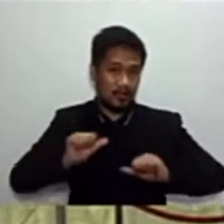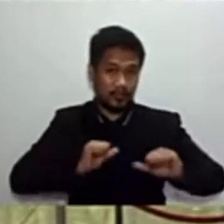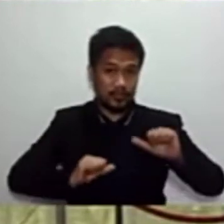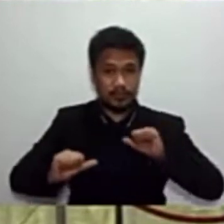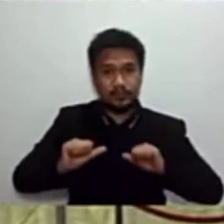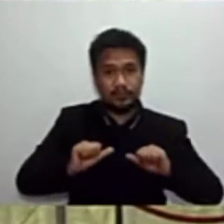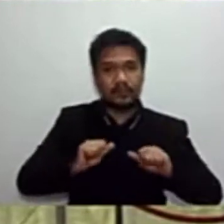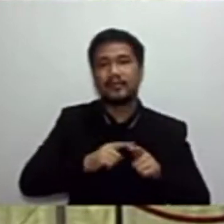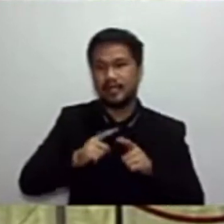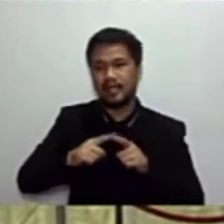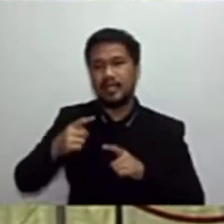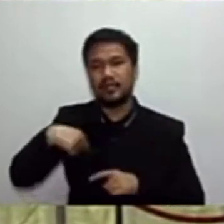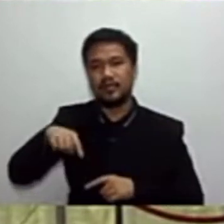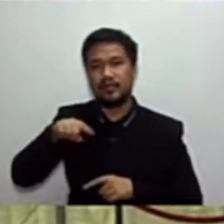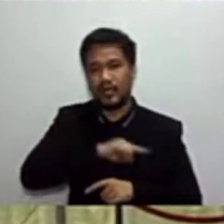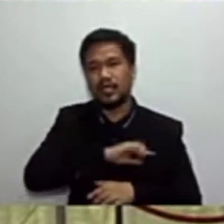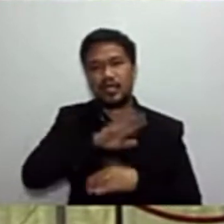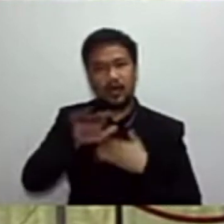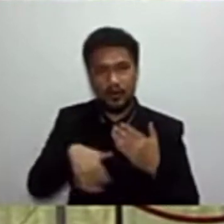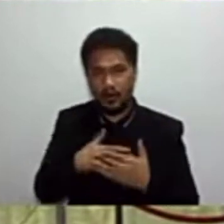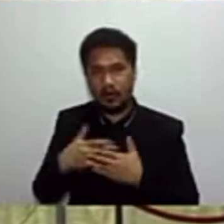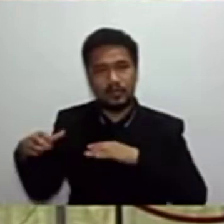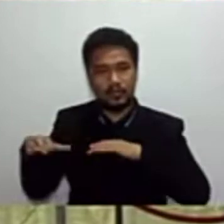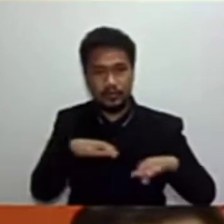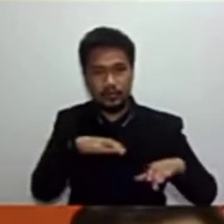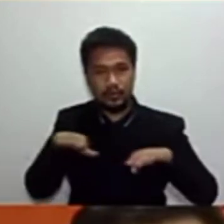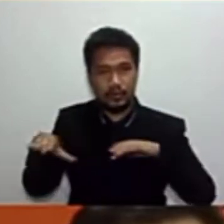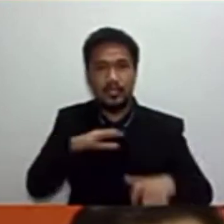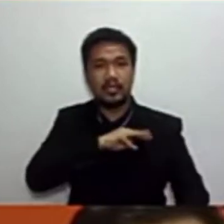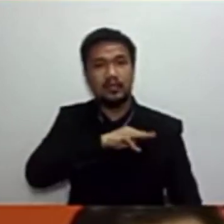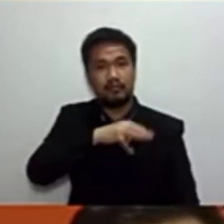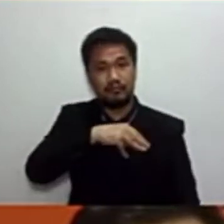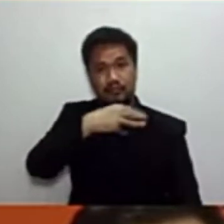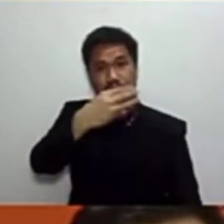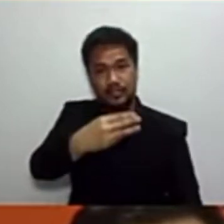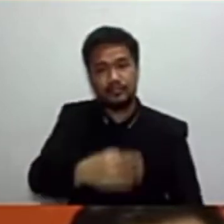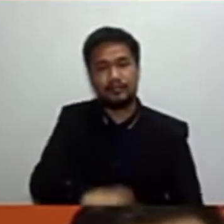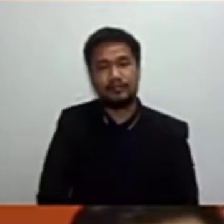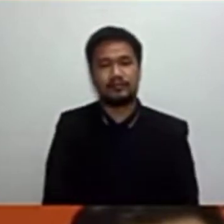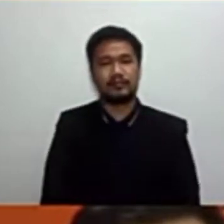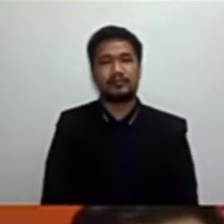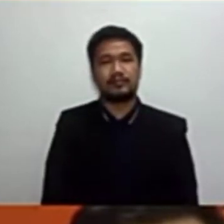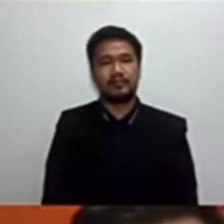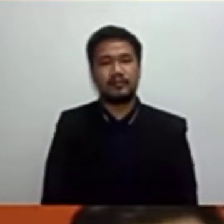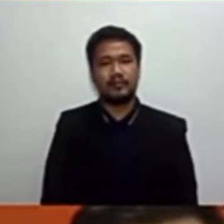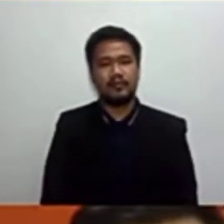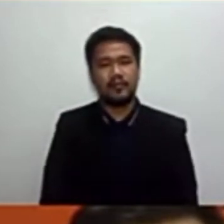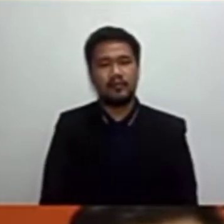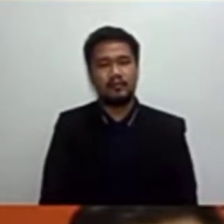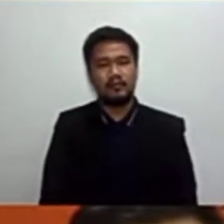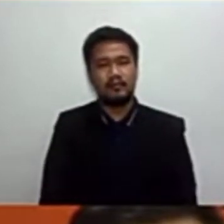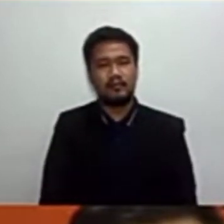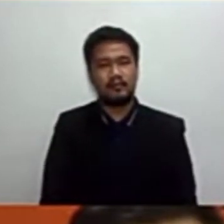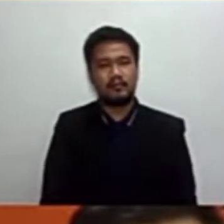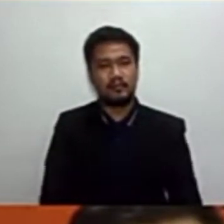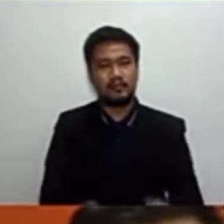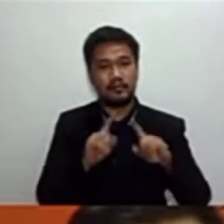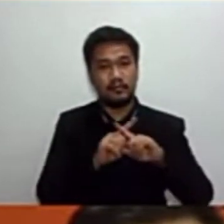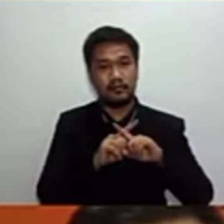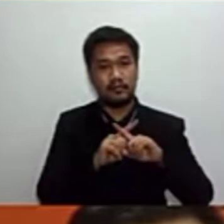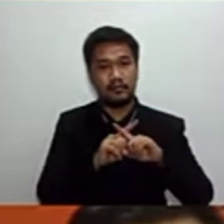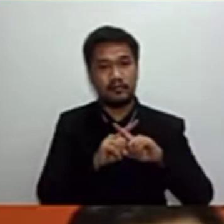ay pagmimisyon din. Pero maraming pwedeng maging